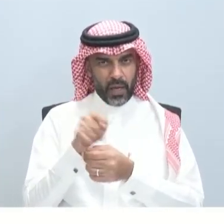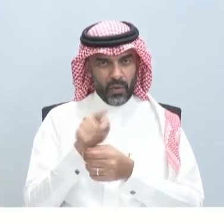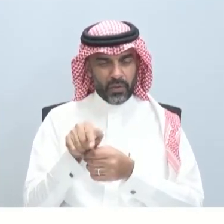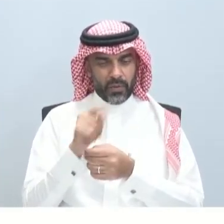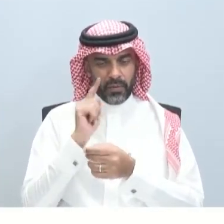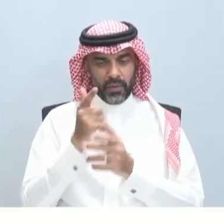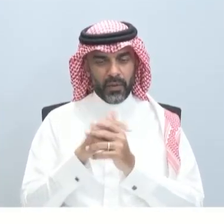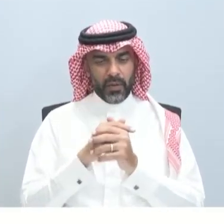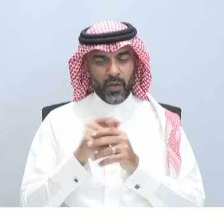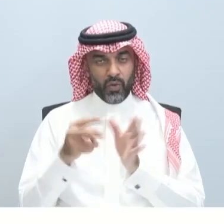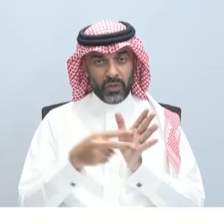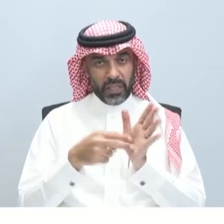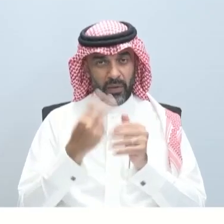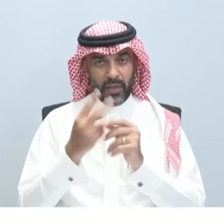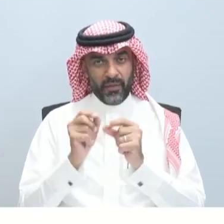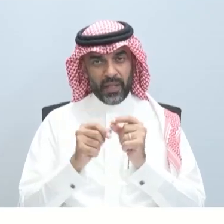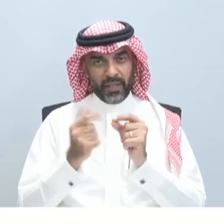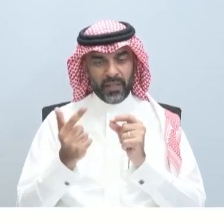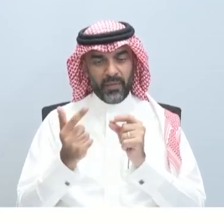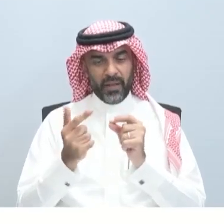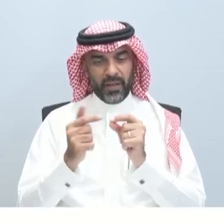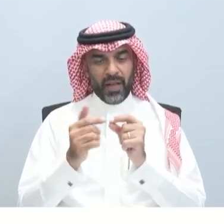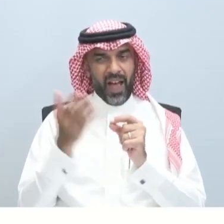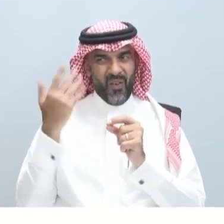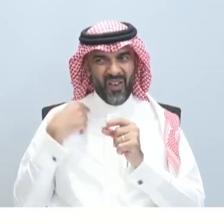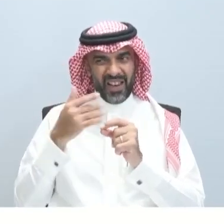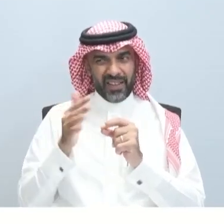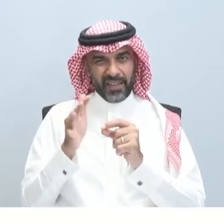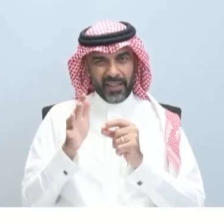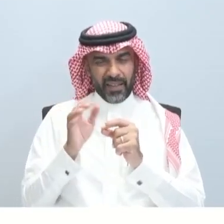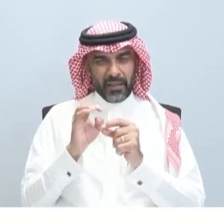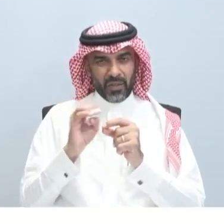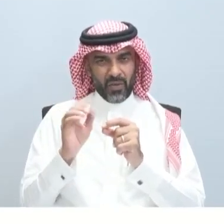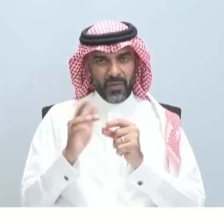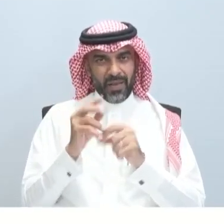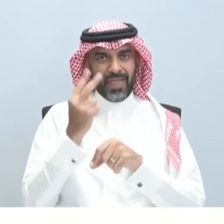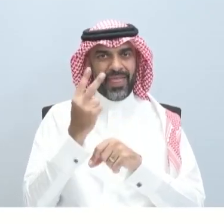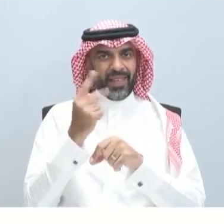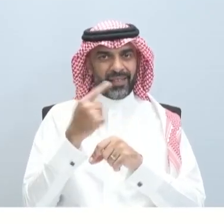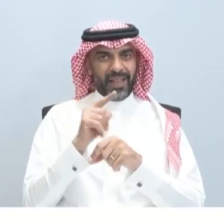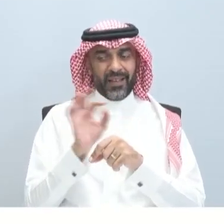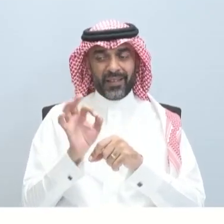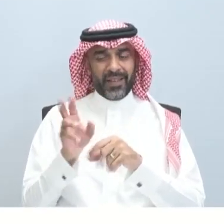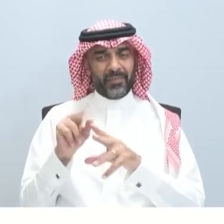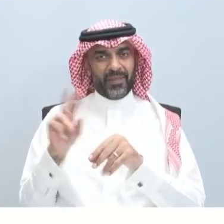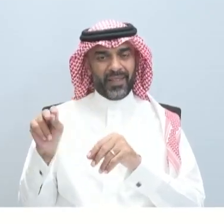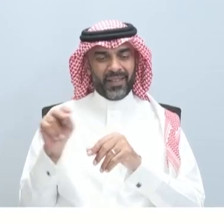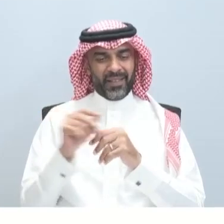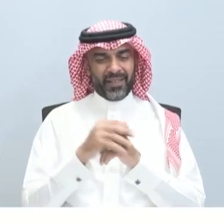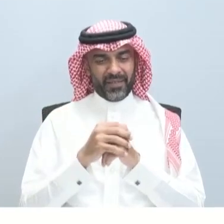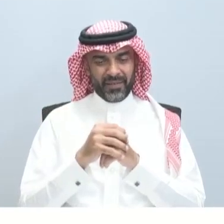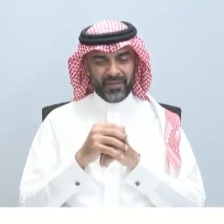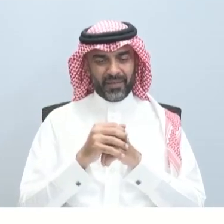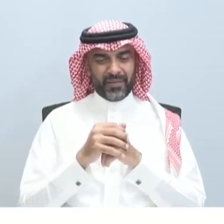النتيجه اثنان وسبعه اجزاء من مئه قريبه من التقدير الذي وضعناه في بدايه الاجابه وهو